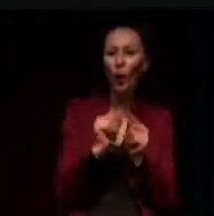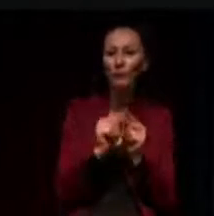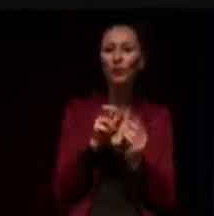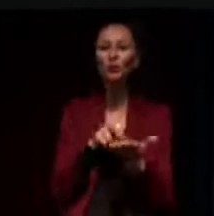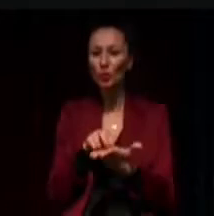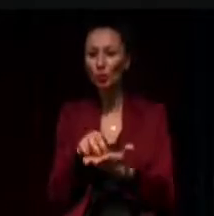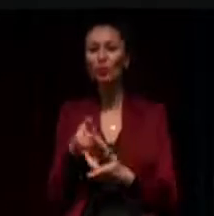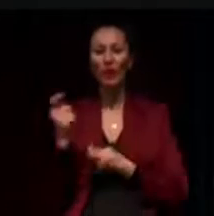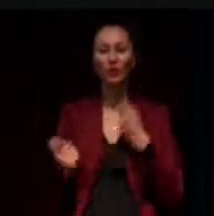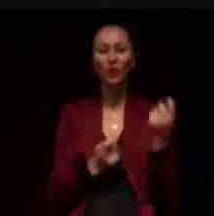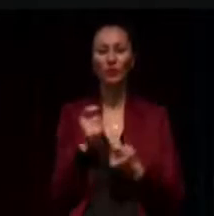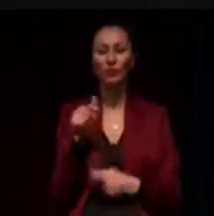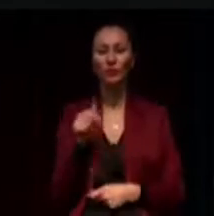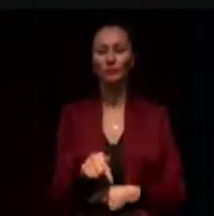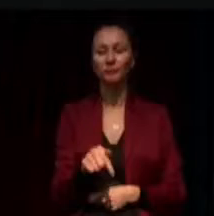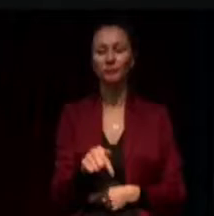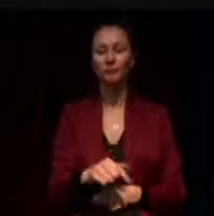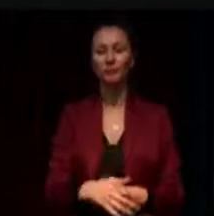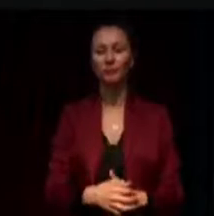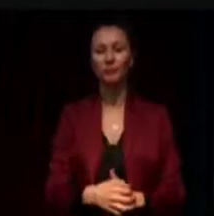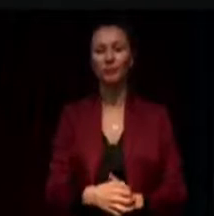yürütmeye çalıştılar.